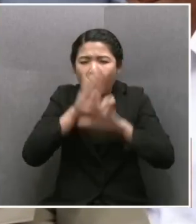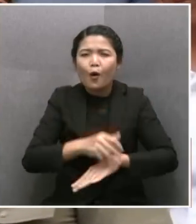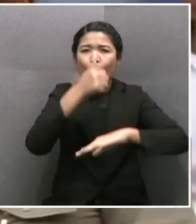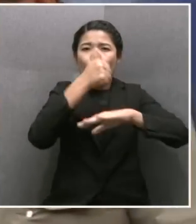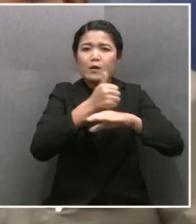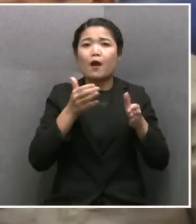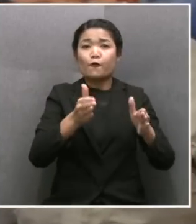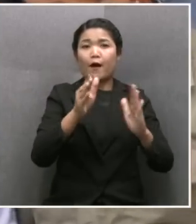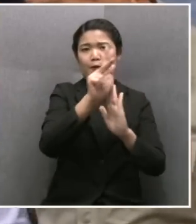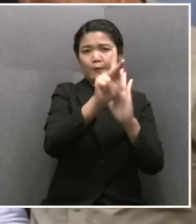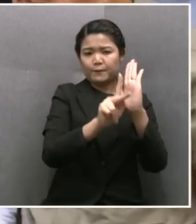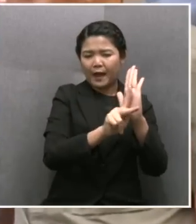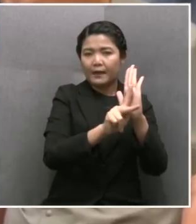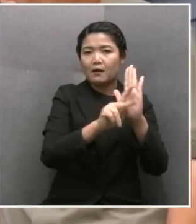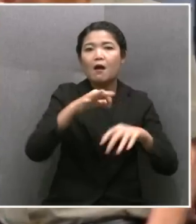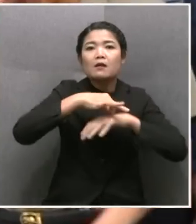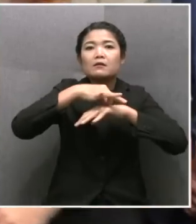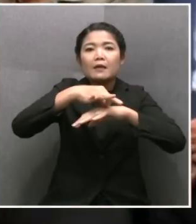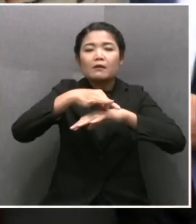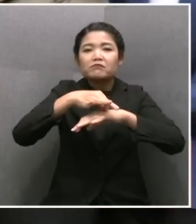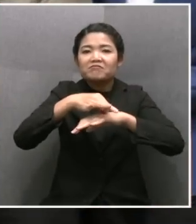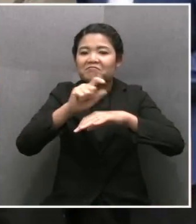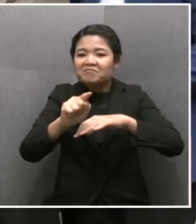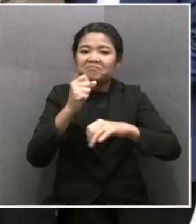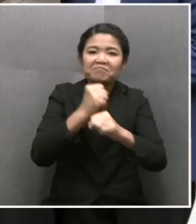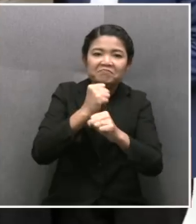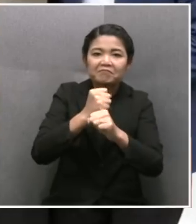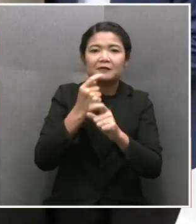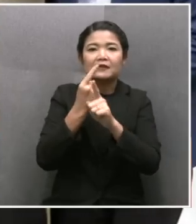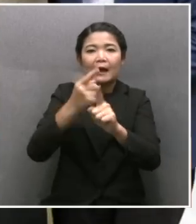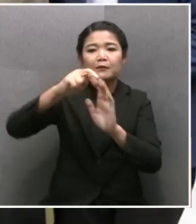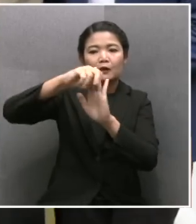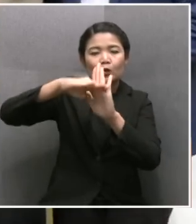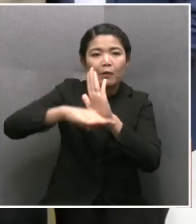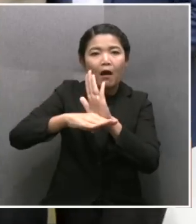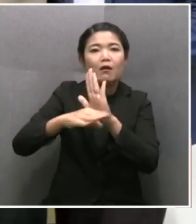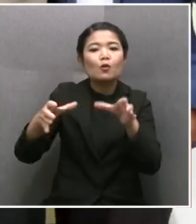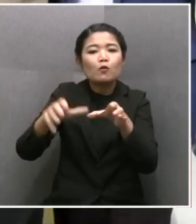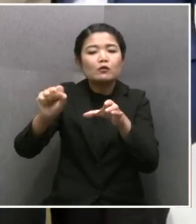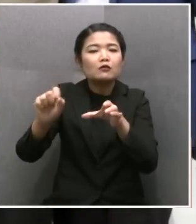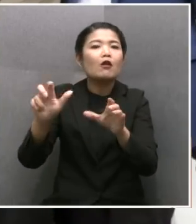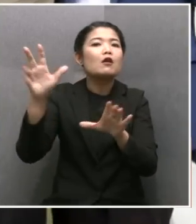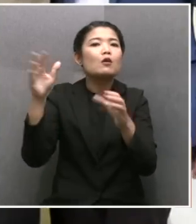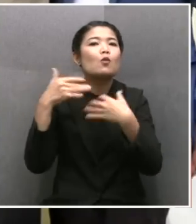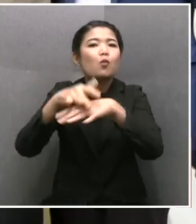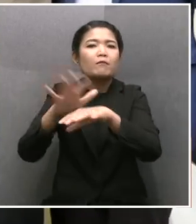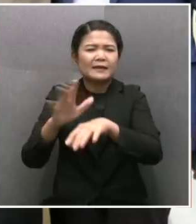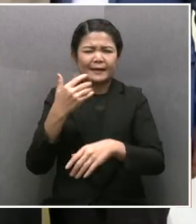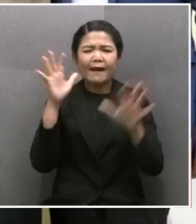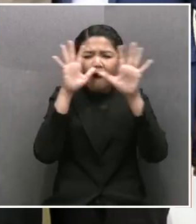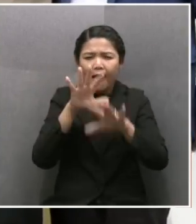ไม่ใช่ตำแหน่งที่จะไปดำรงตำแหน่งเพื่อสนองตอบนโยบายพรรคที่ตัวเองสังกัดต้องเป็นการเลือกบุคคลที่มี